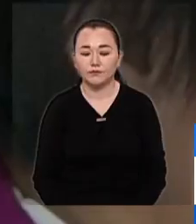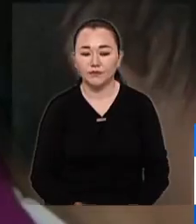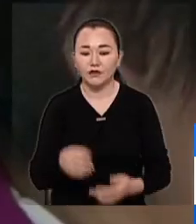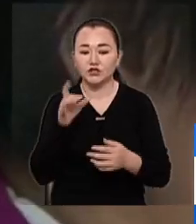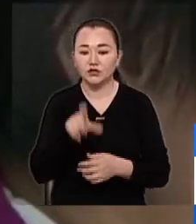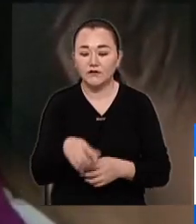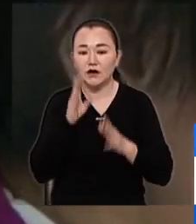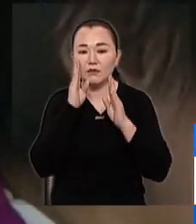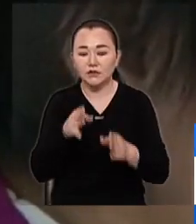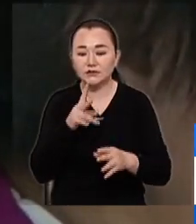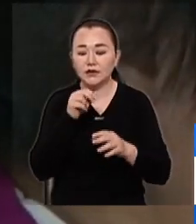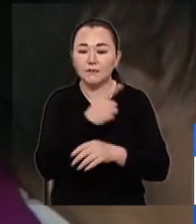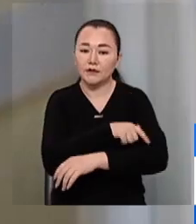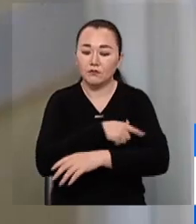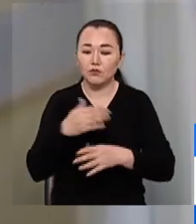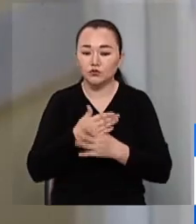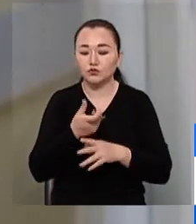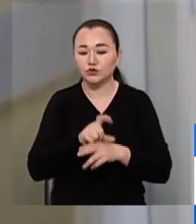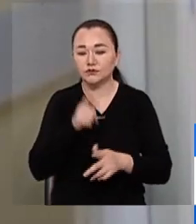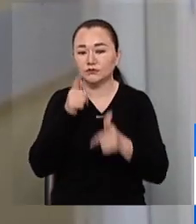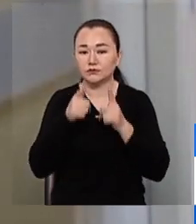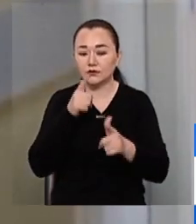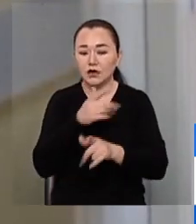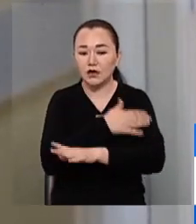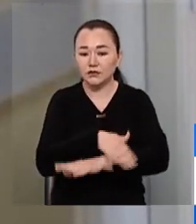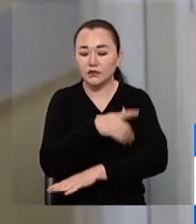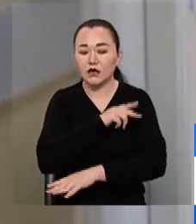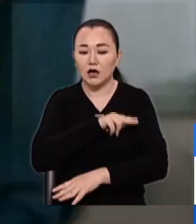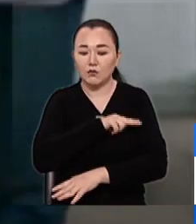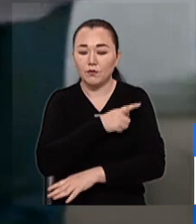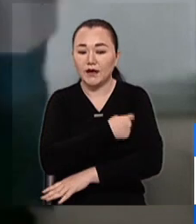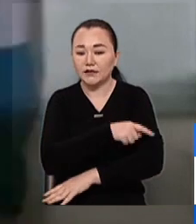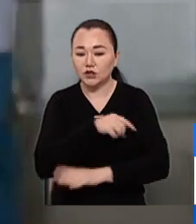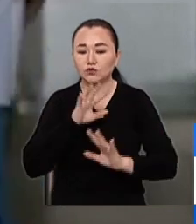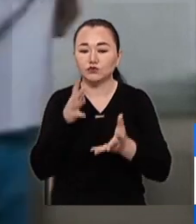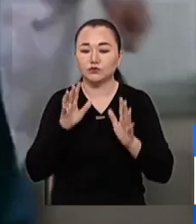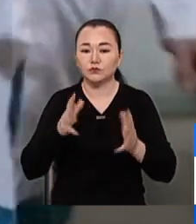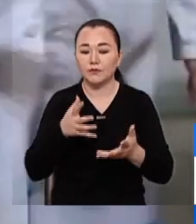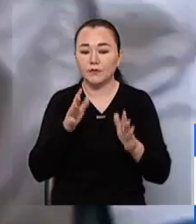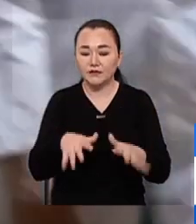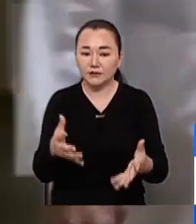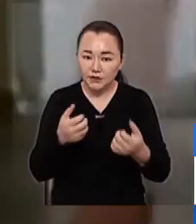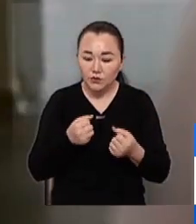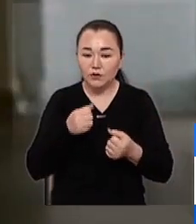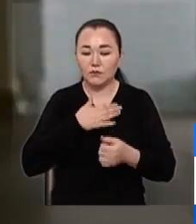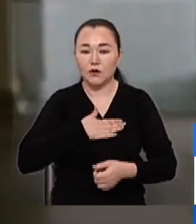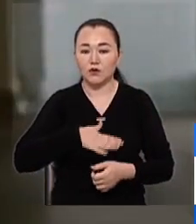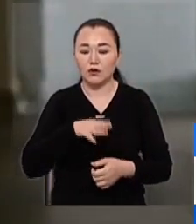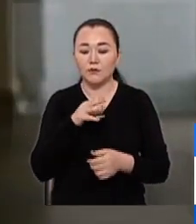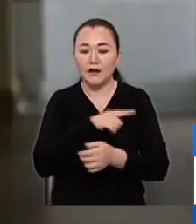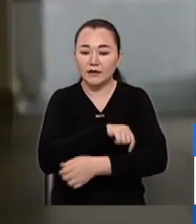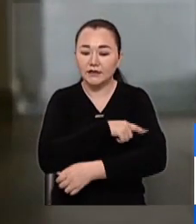пациентка обратившийся за медпомощью сквернословела в адрес работников больницы в случае произошел в приемном покое районной больницы